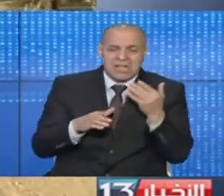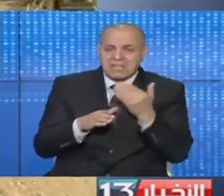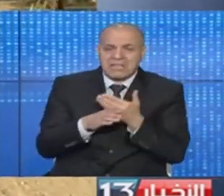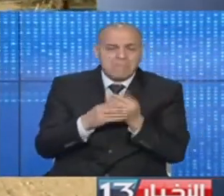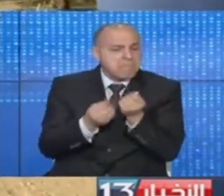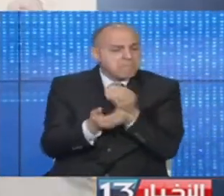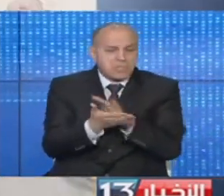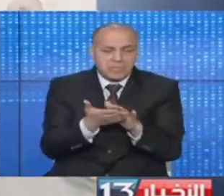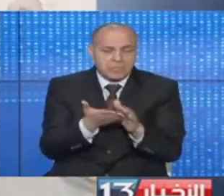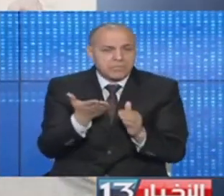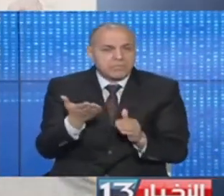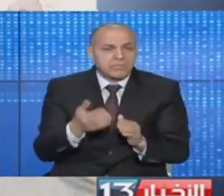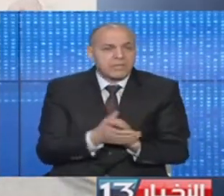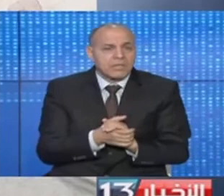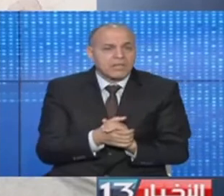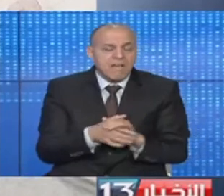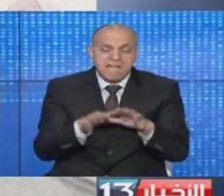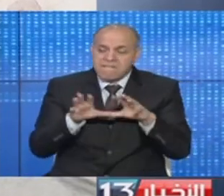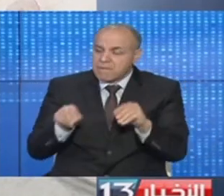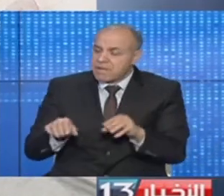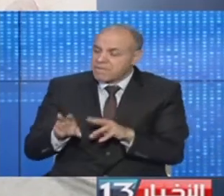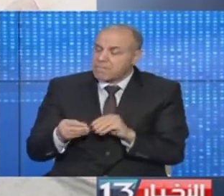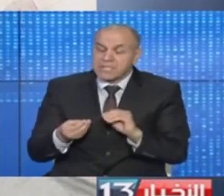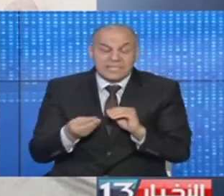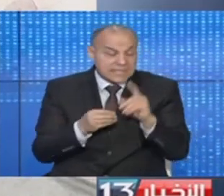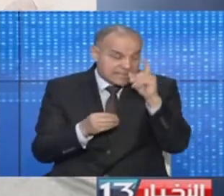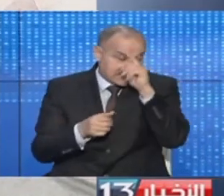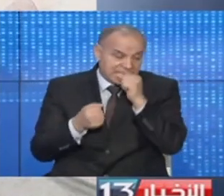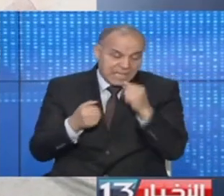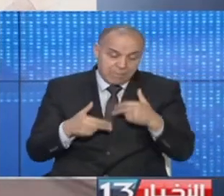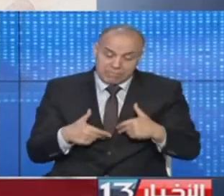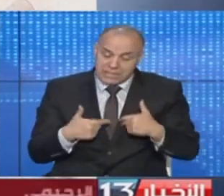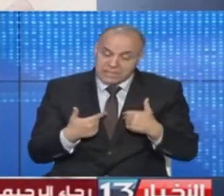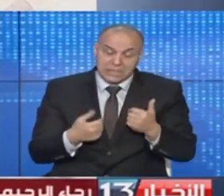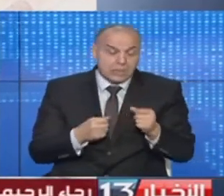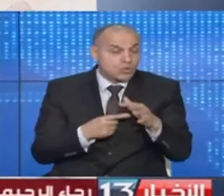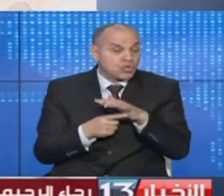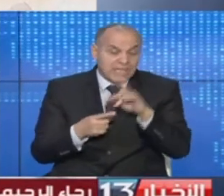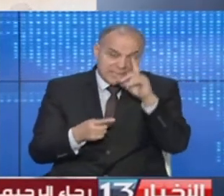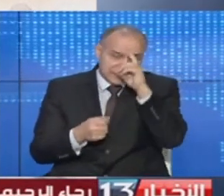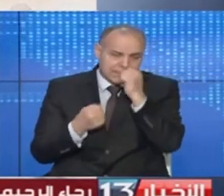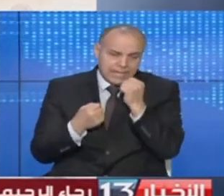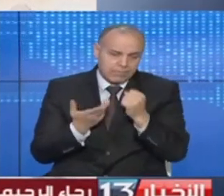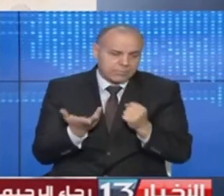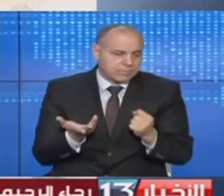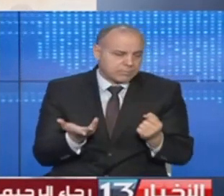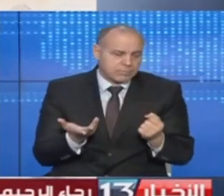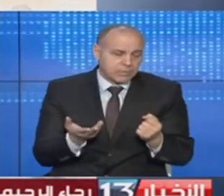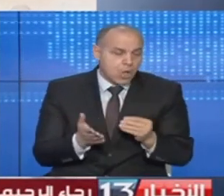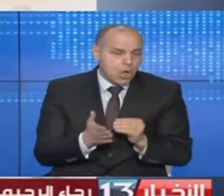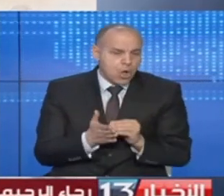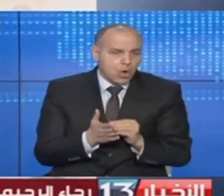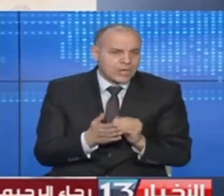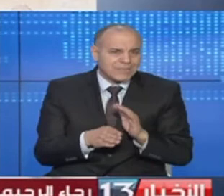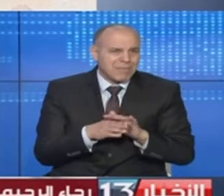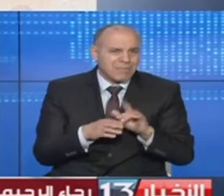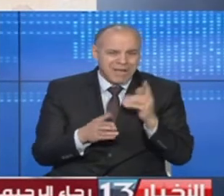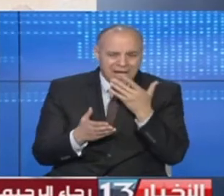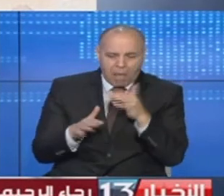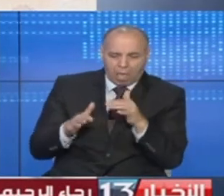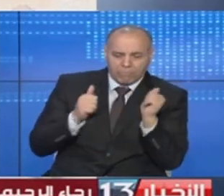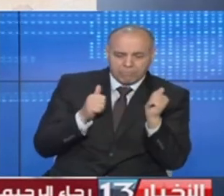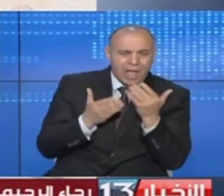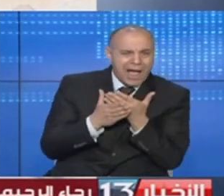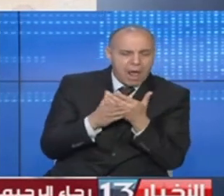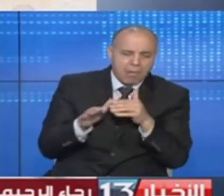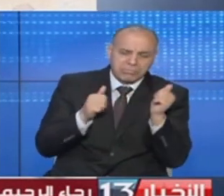يعني مجاني. ظروف العائلية العائلة ظرف اجتماعي قاسي وكذلك التلامذة ينقطعوا